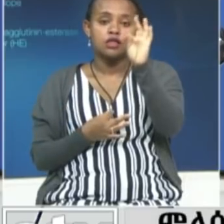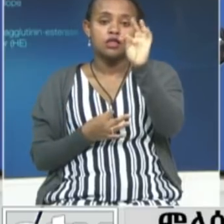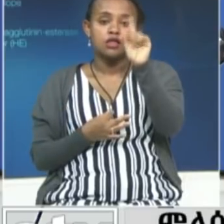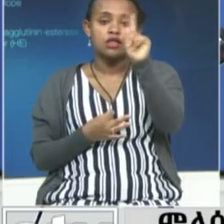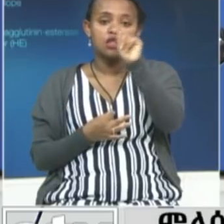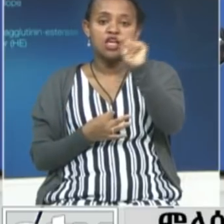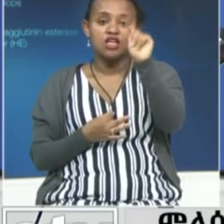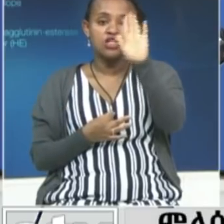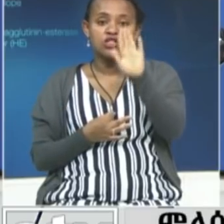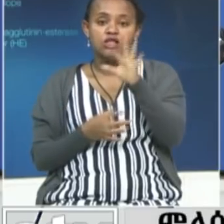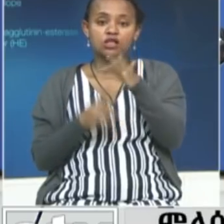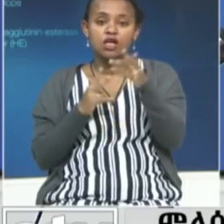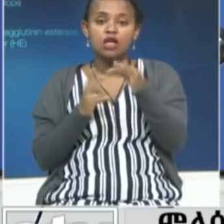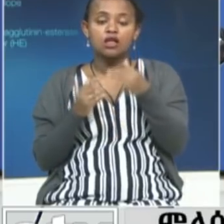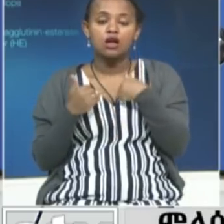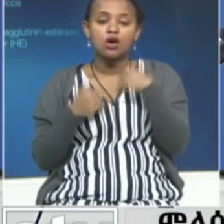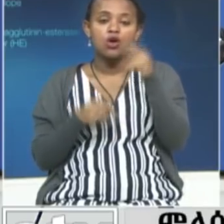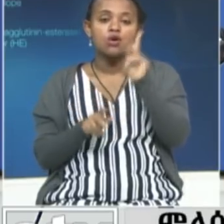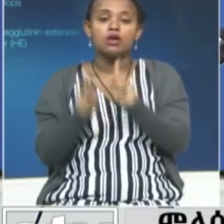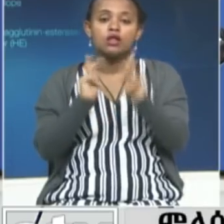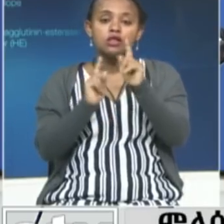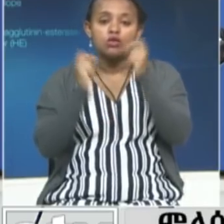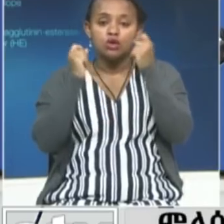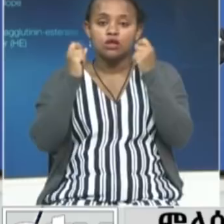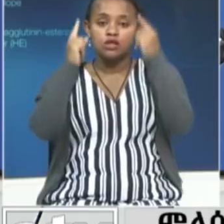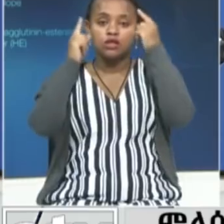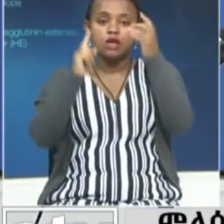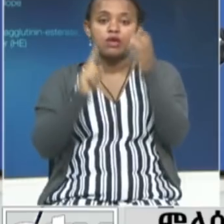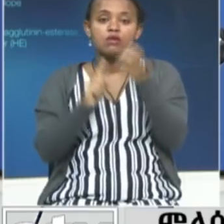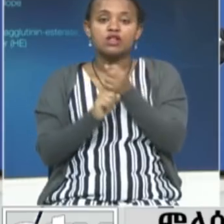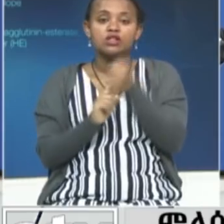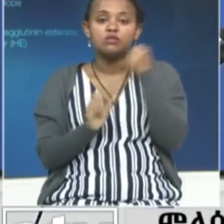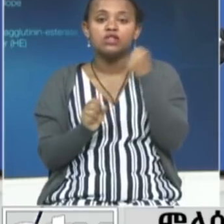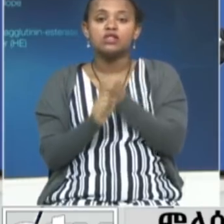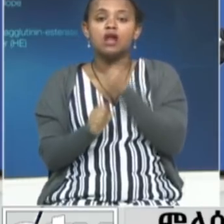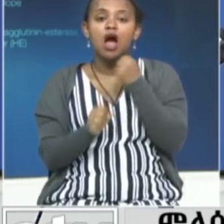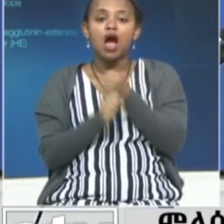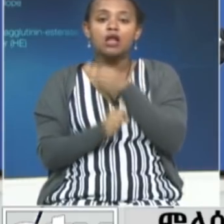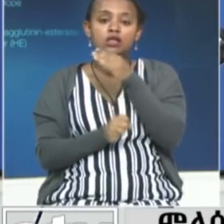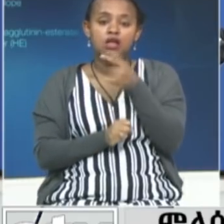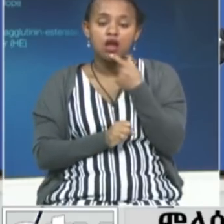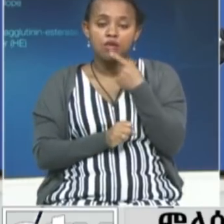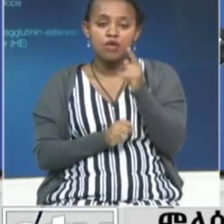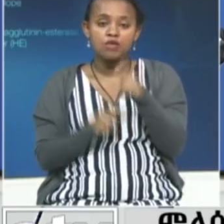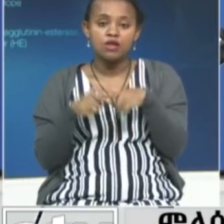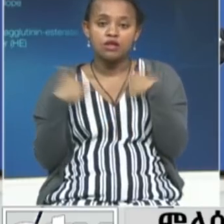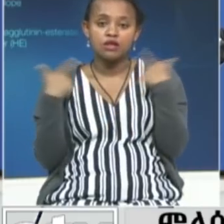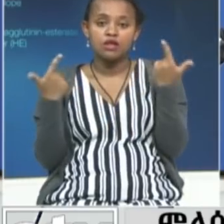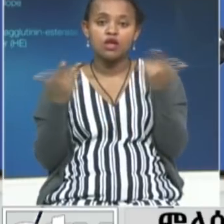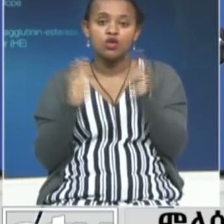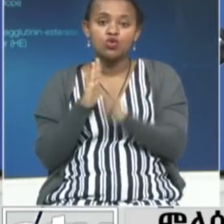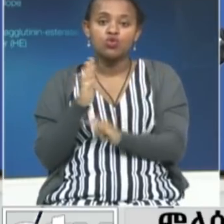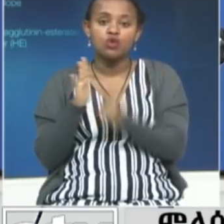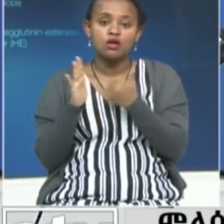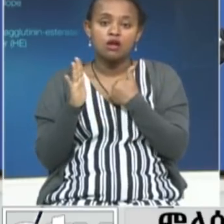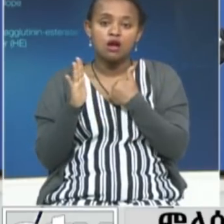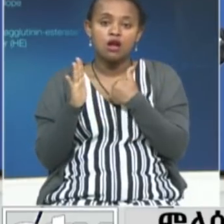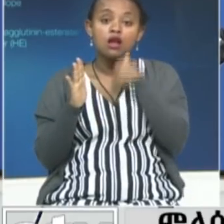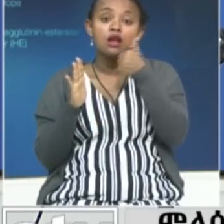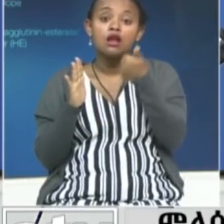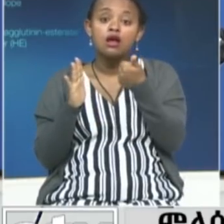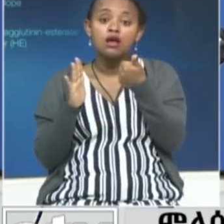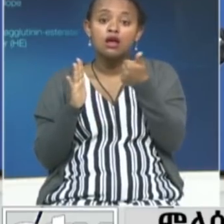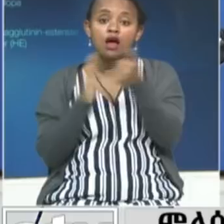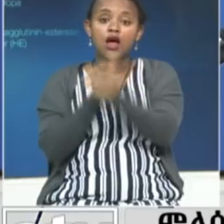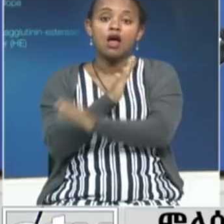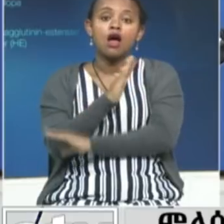አድርገው ከህብረተሰቡ ግንዛቤ የማስጠበቅ ስራ አልተሰራም በሚል እጅጋ ትልቅ ጉድለት አለ ነገ